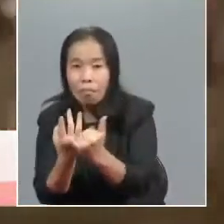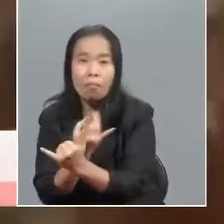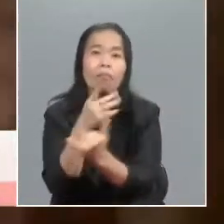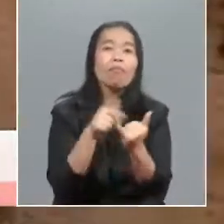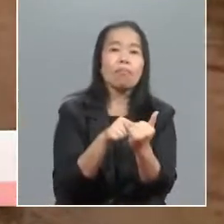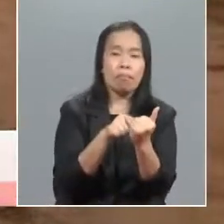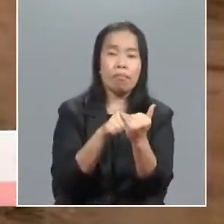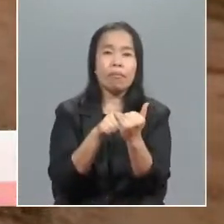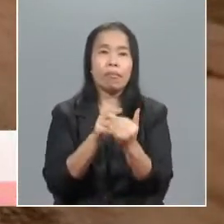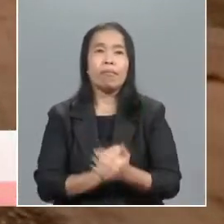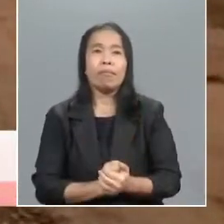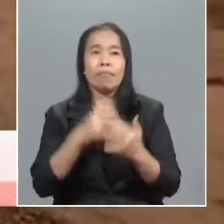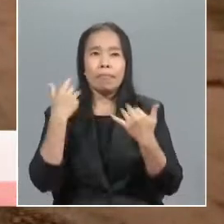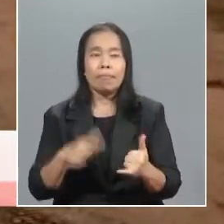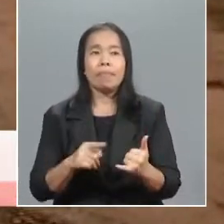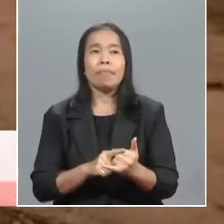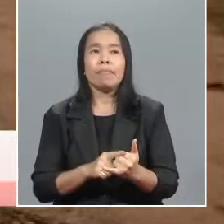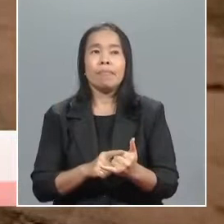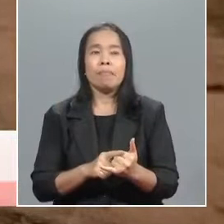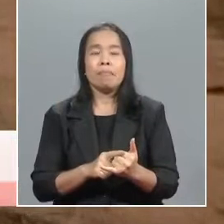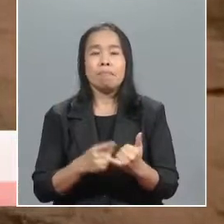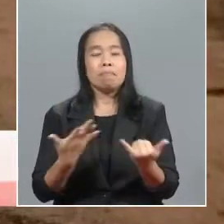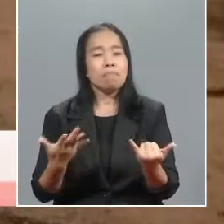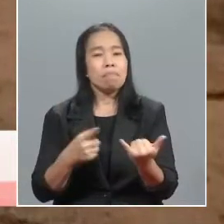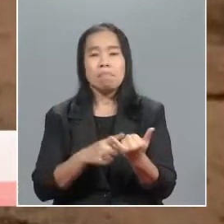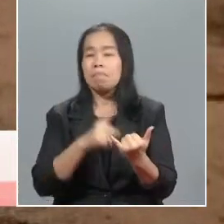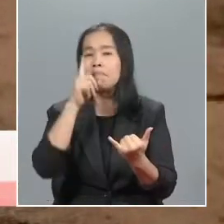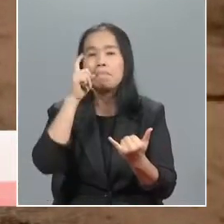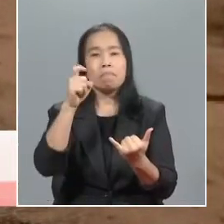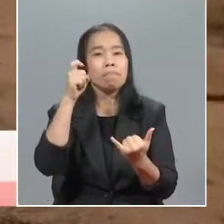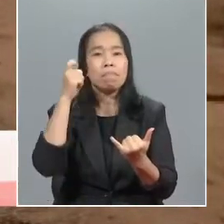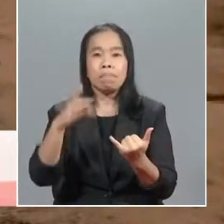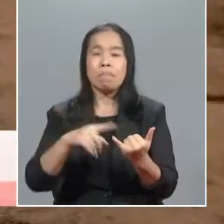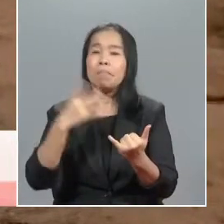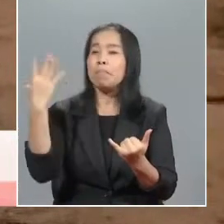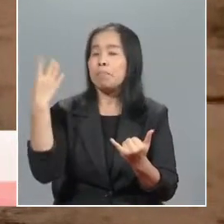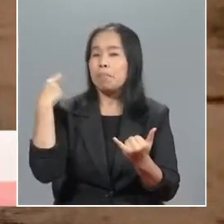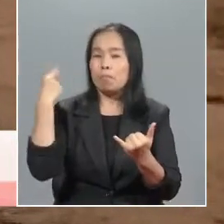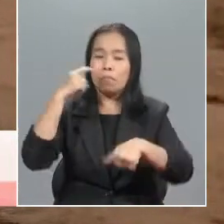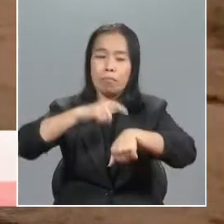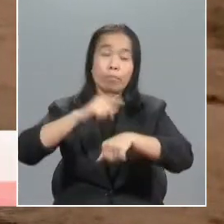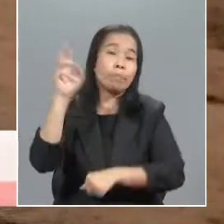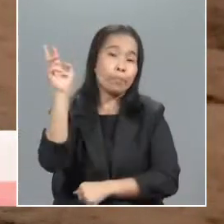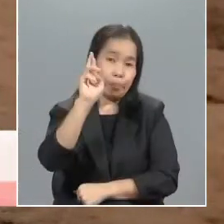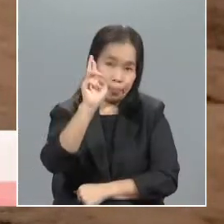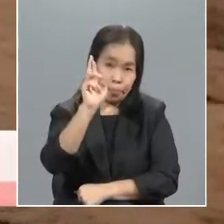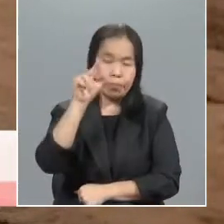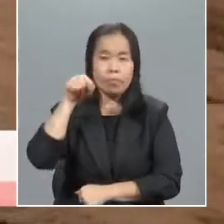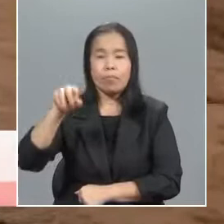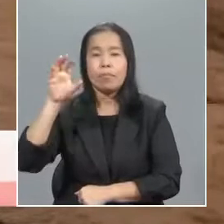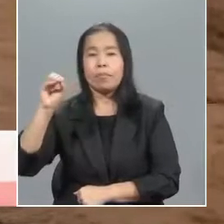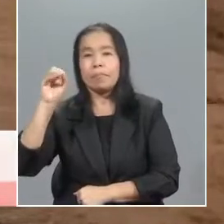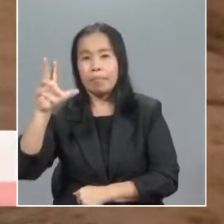ะมีเด ็กและไม่มีปาฏิหาริย์เกิดขึ้นนะคะน้องปลื้มเสียชีวิตเมื่อวานนี้ช่วงเวลา 12:53